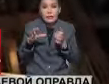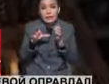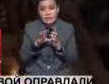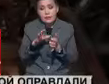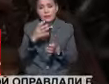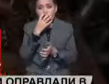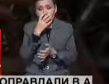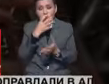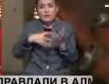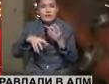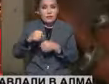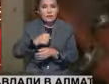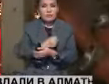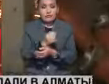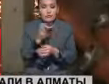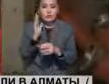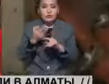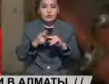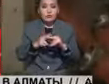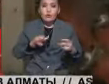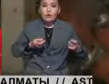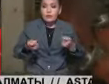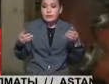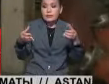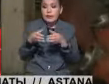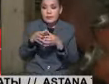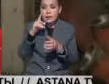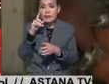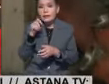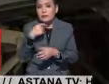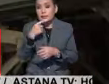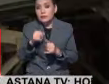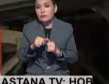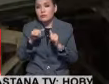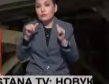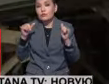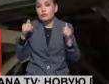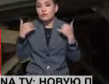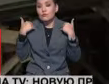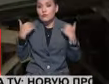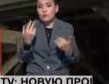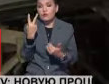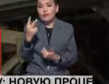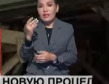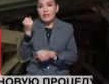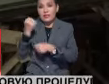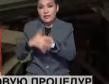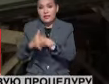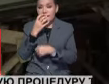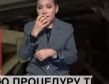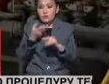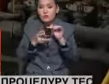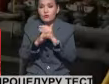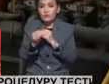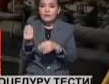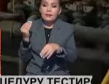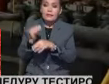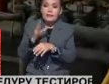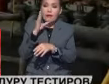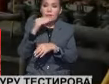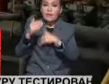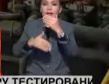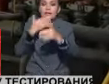для всех горожан. Кроме того, руководство компании отмечает, что расширение мощности двух ТЭЦ принесет дополнительные возможности для